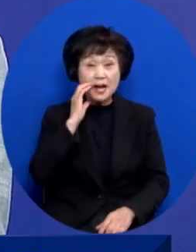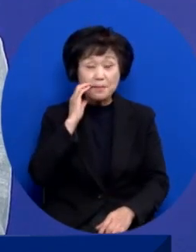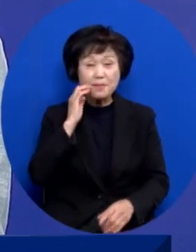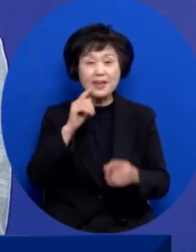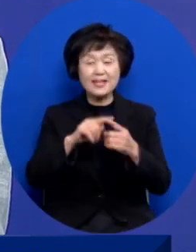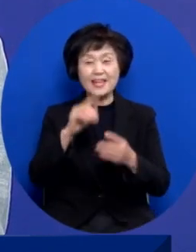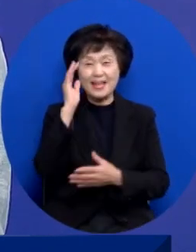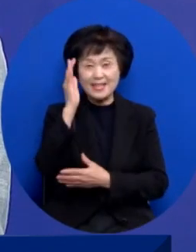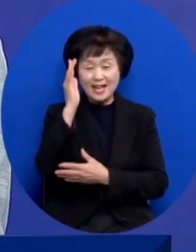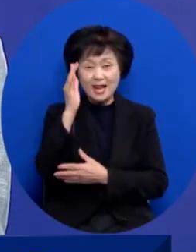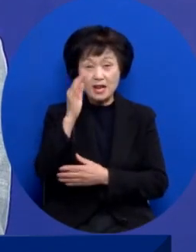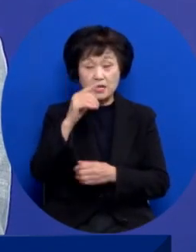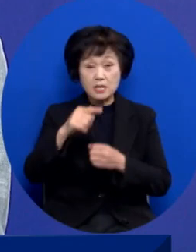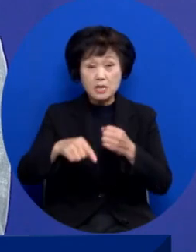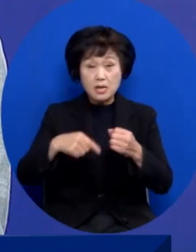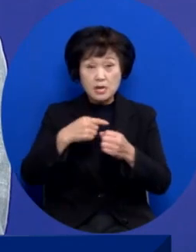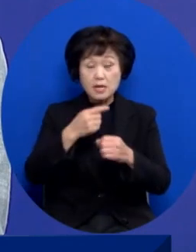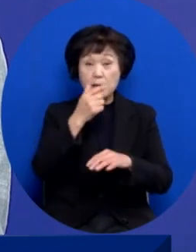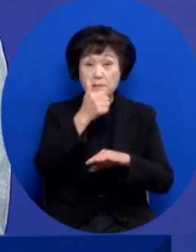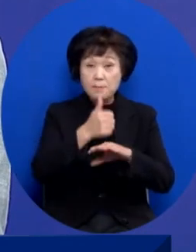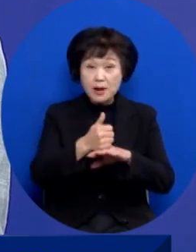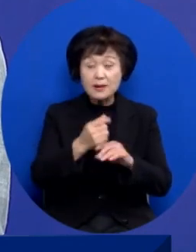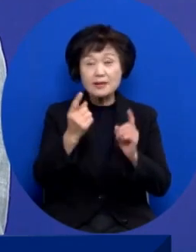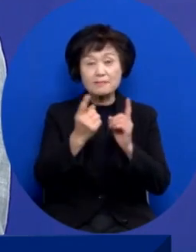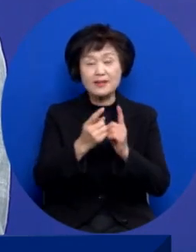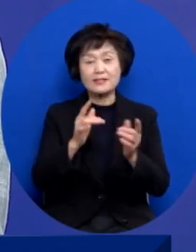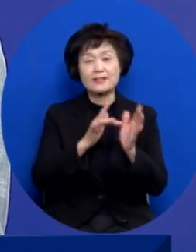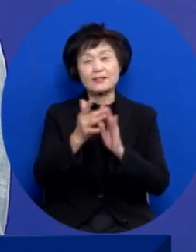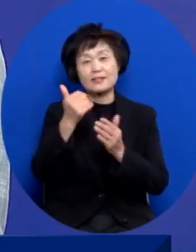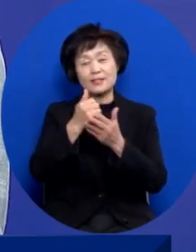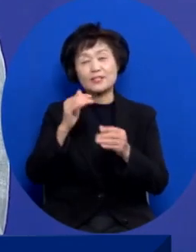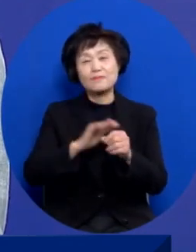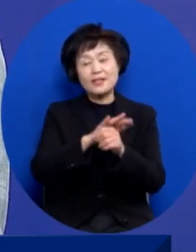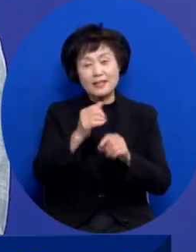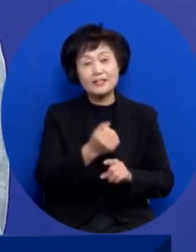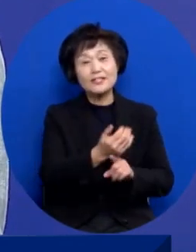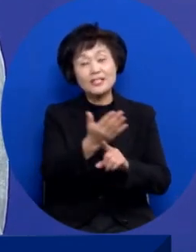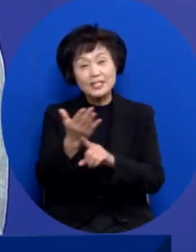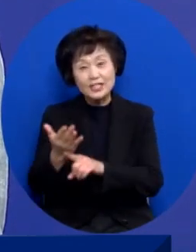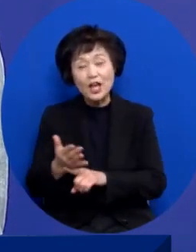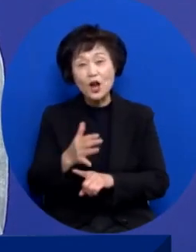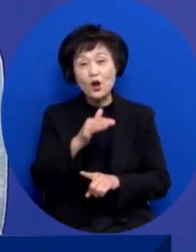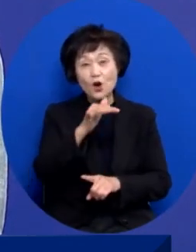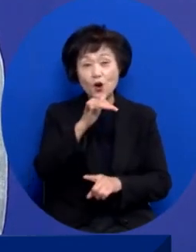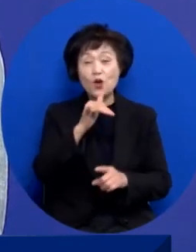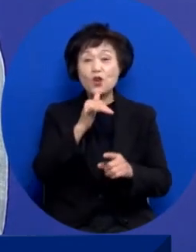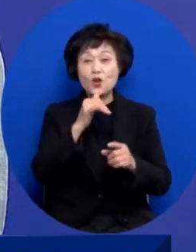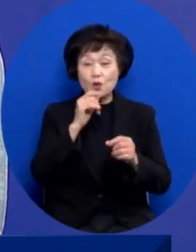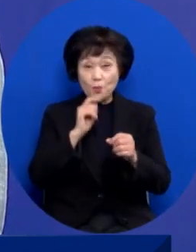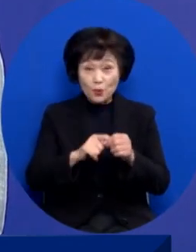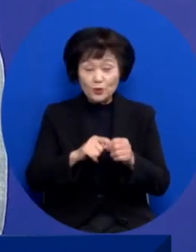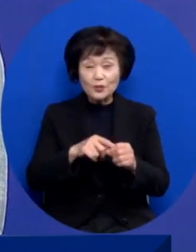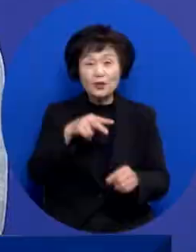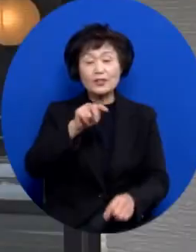연말을 맞아 소외된 이웃에게 예수님의 사랑을 전하기 위해 산타 프로젝트가 진행되고 있습니다. 송은주 기자입니다.